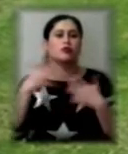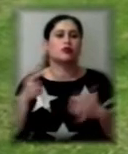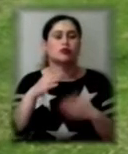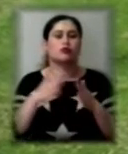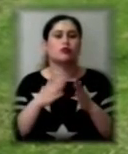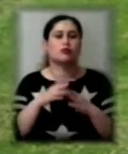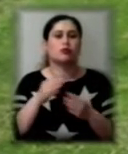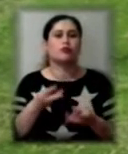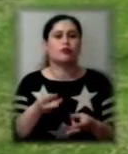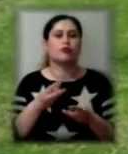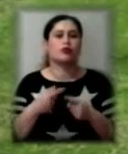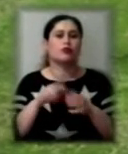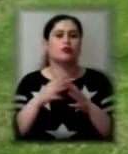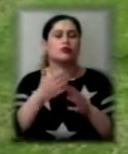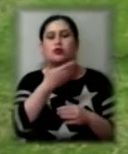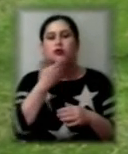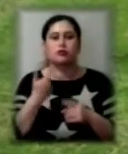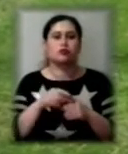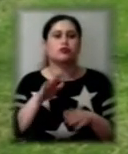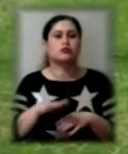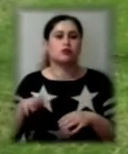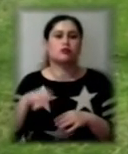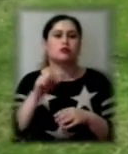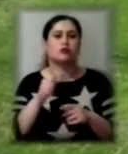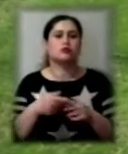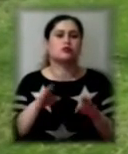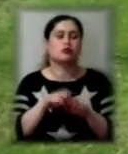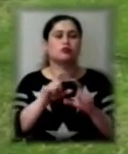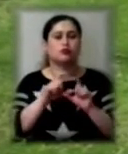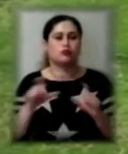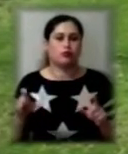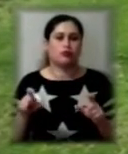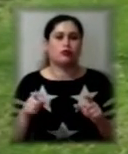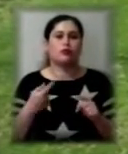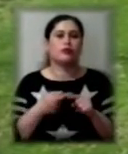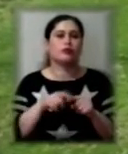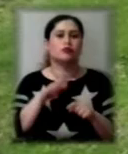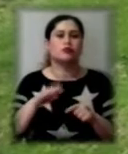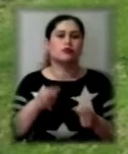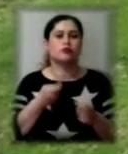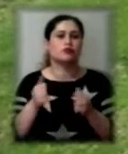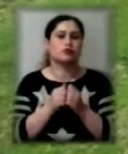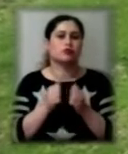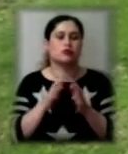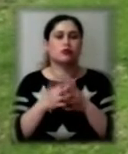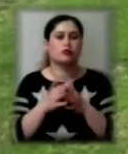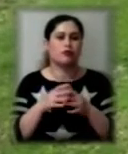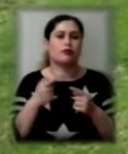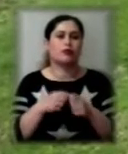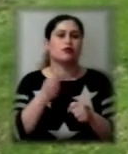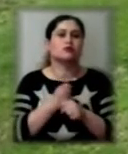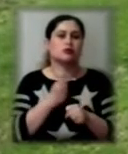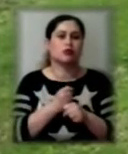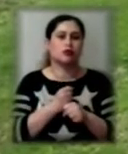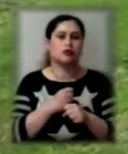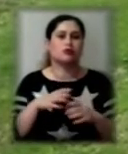також у селі немає садочку та закрилася школа. Тому дітей возять у сусіднє село. Створення родинного